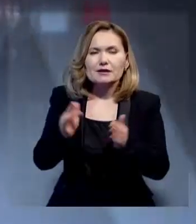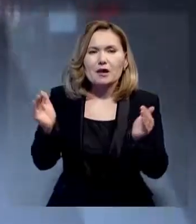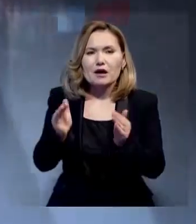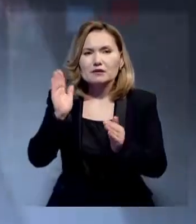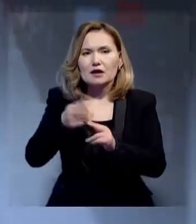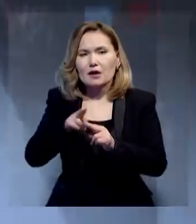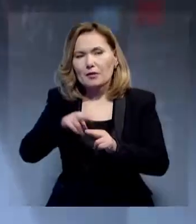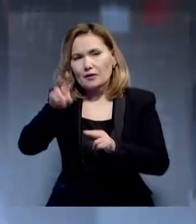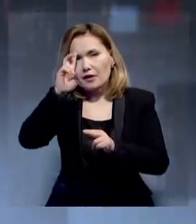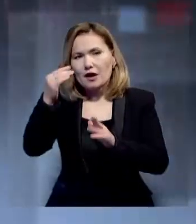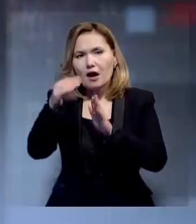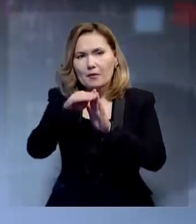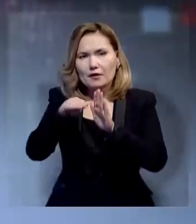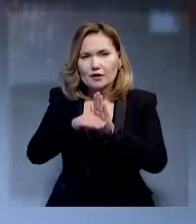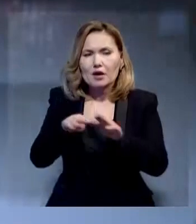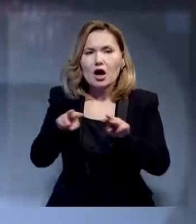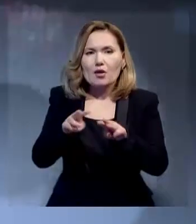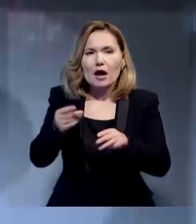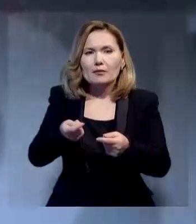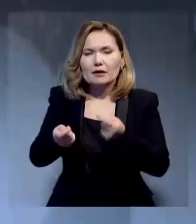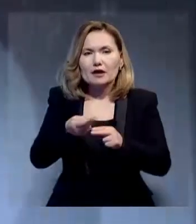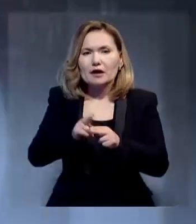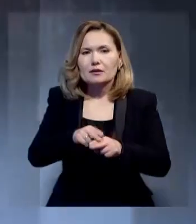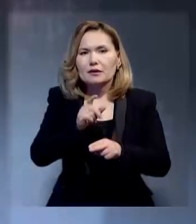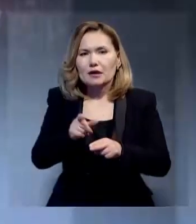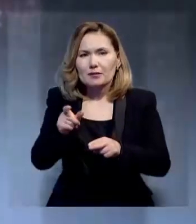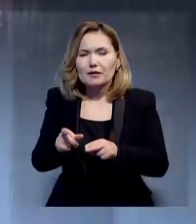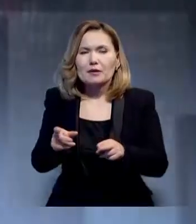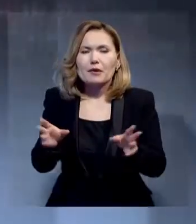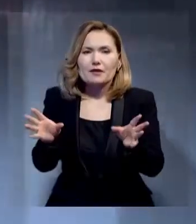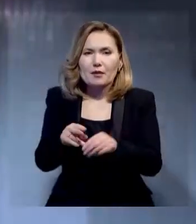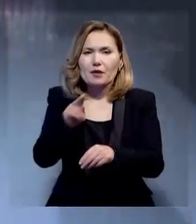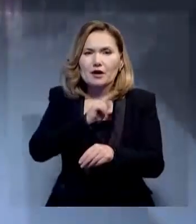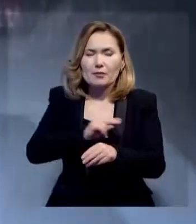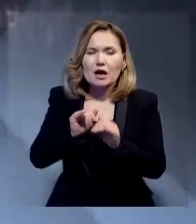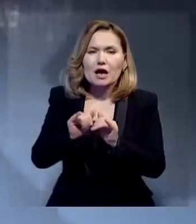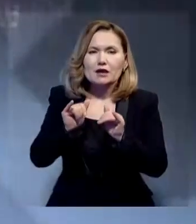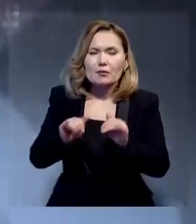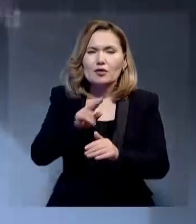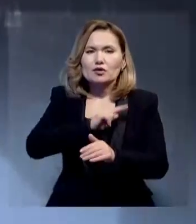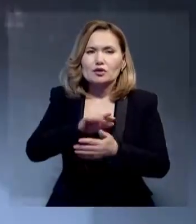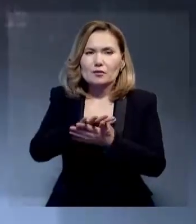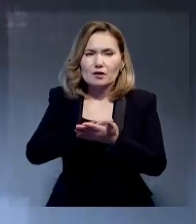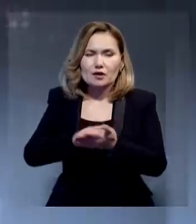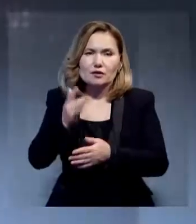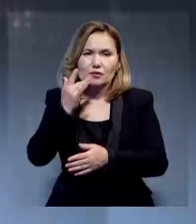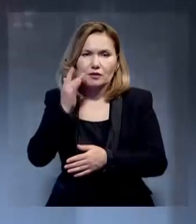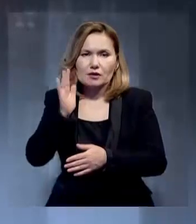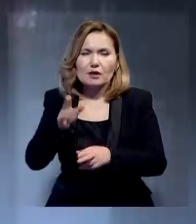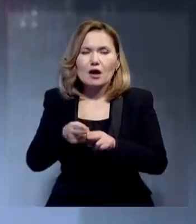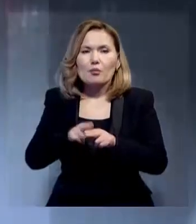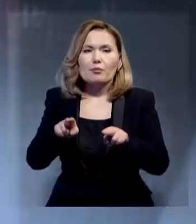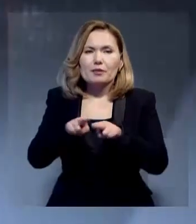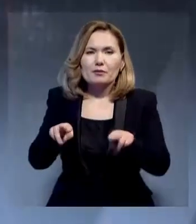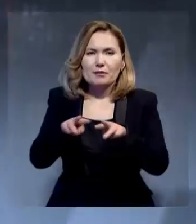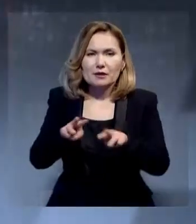асатын мемлекет тұжырымдамасына сәйкес үкіметпен әкімдіктердің азаматтармен қарым-қатынасын одан әрі дамыту ерекше назарда болады.